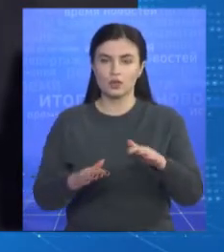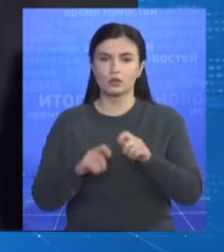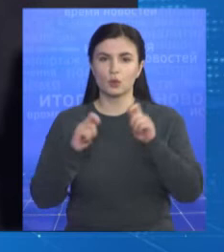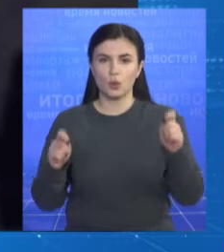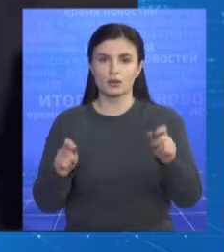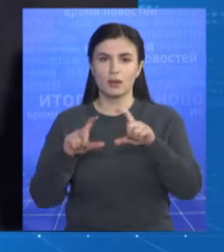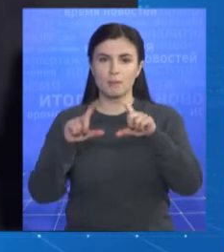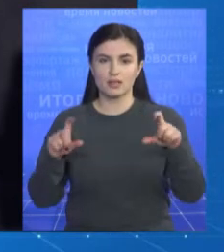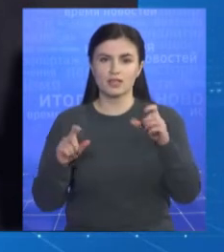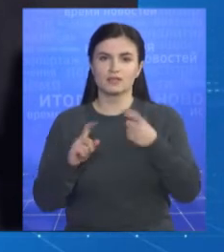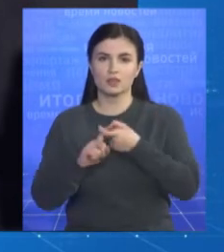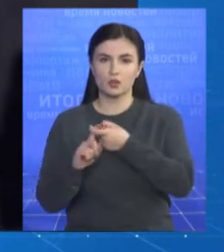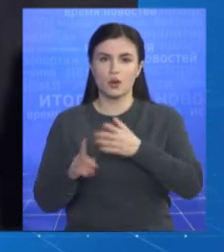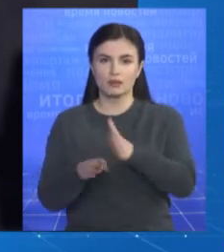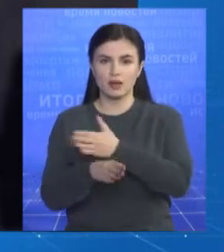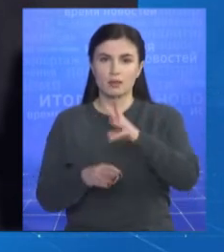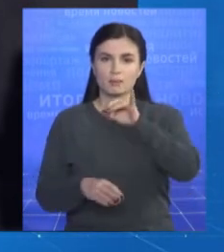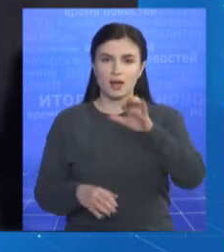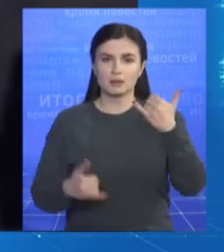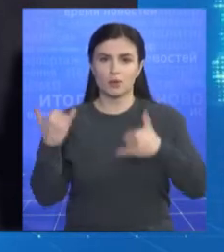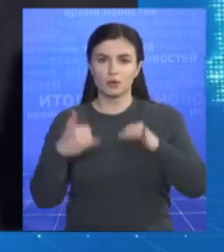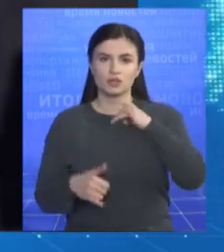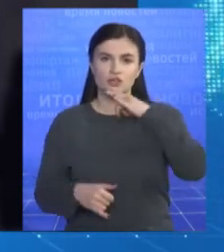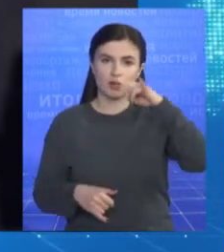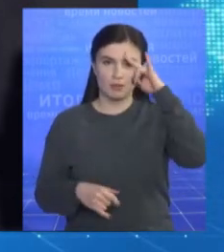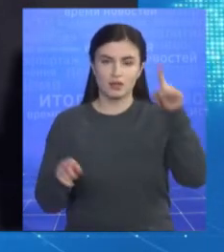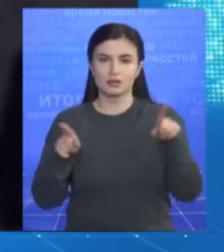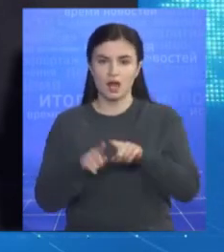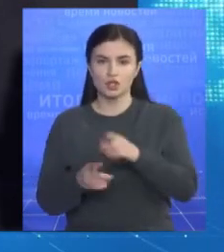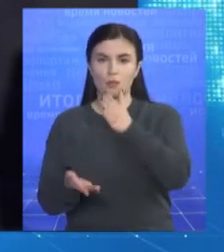COVID-19 откроют на базе инфекционных отделений в МИАСе, Магнитогорске и